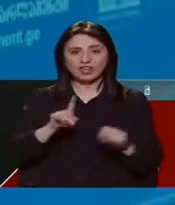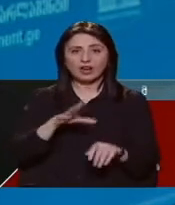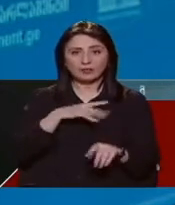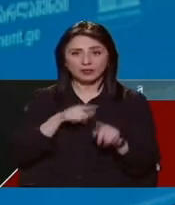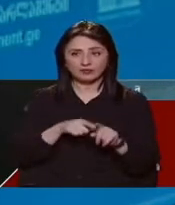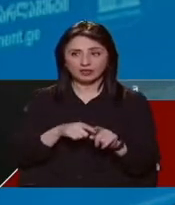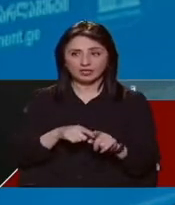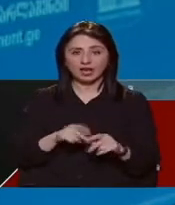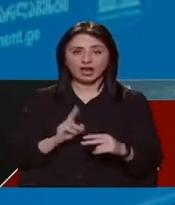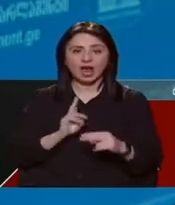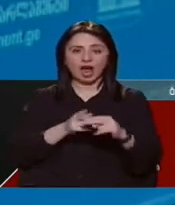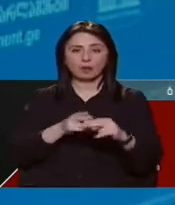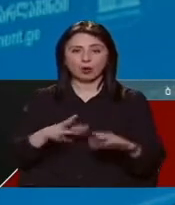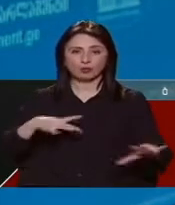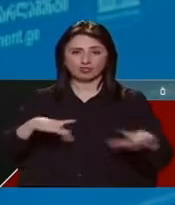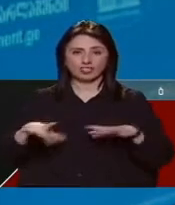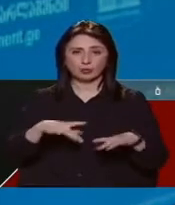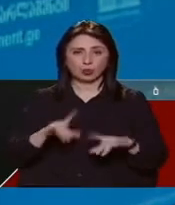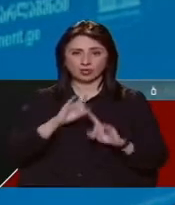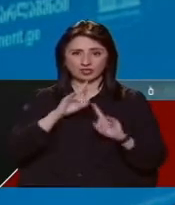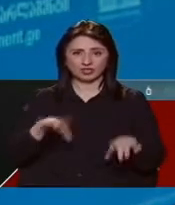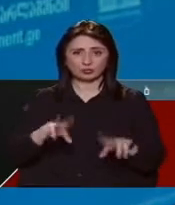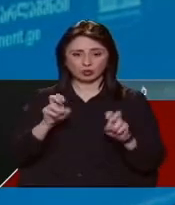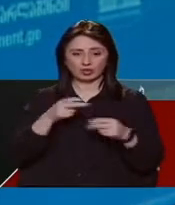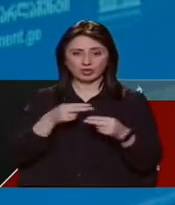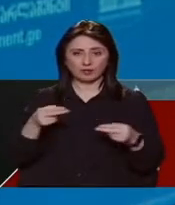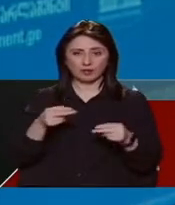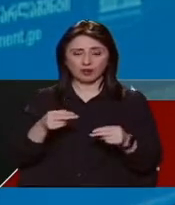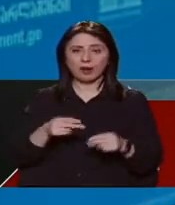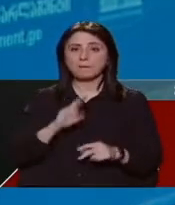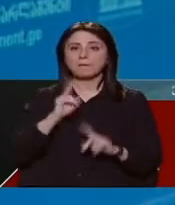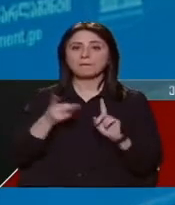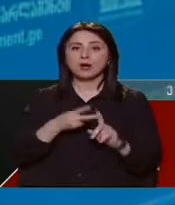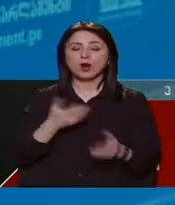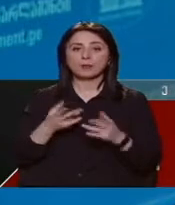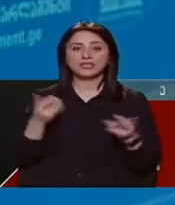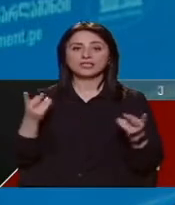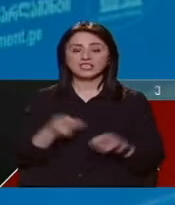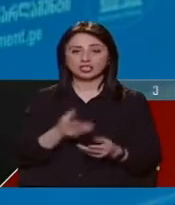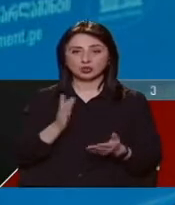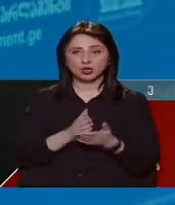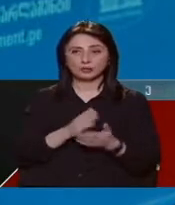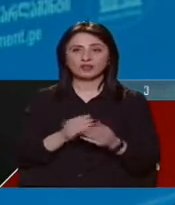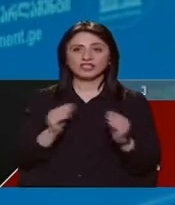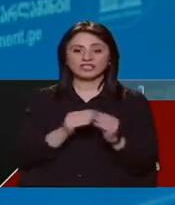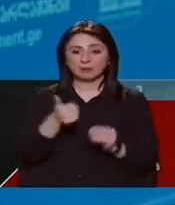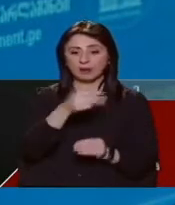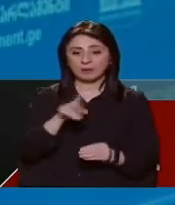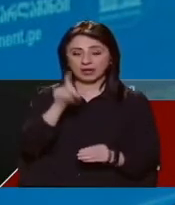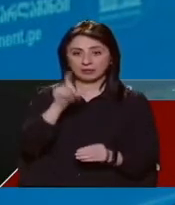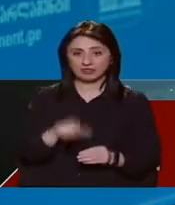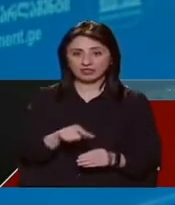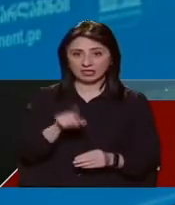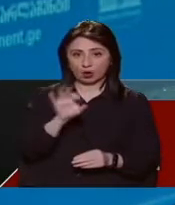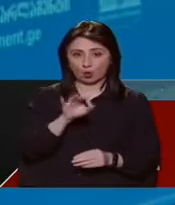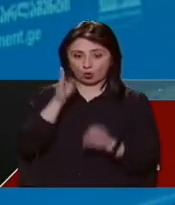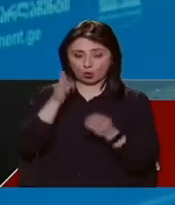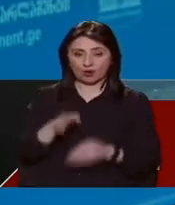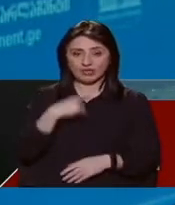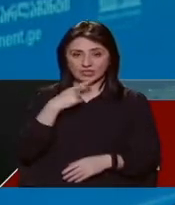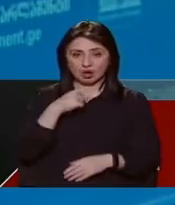Ეს აღმოფხვრიდა სპეკულაციებს ნებისმიერ ამ თემაზე. მეორე, ალბათ საჭირო იქნება, რომ ისევე პრემიერ-მინისტრი, რახან მასზე